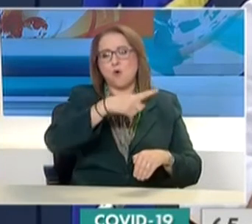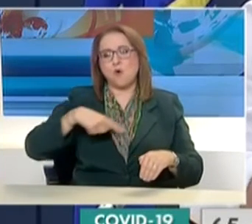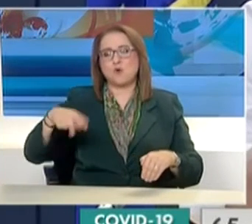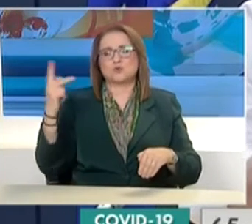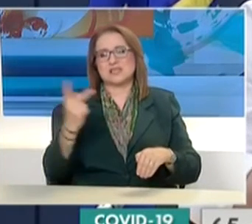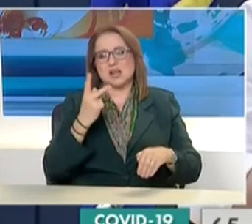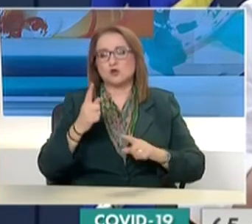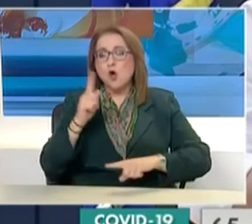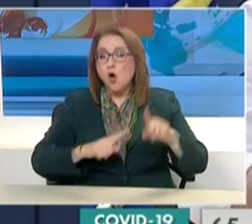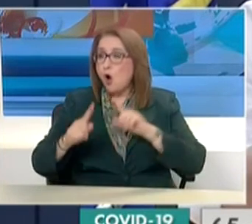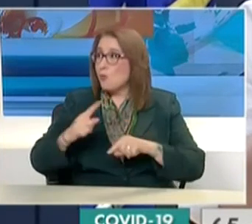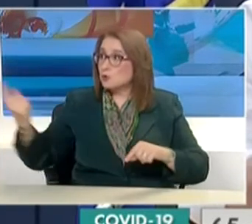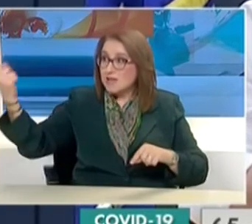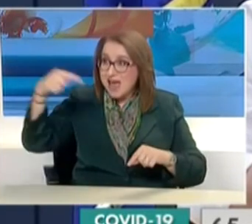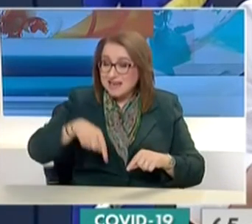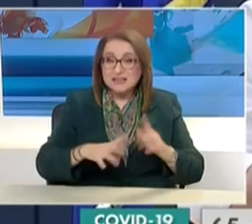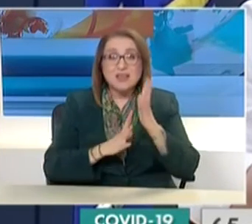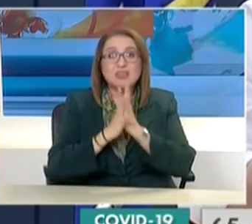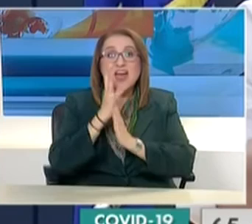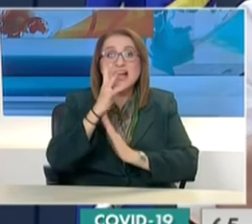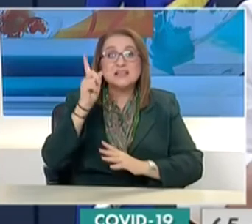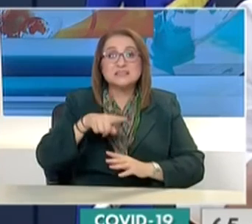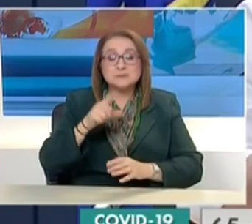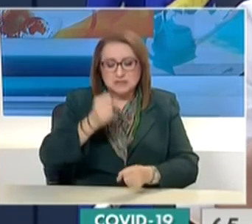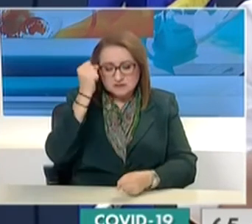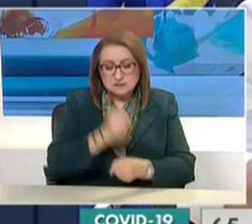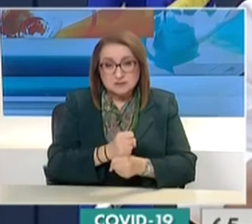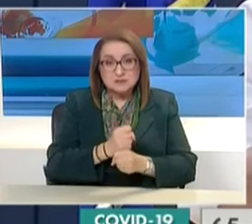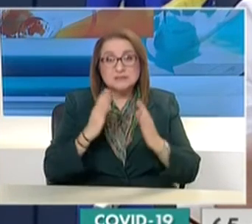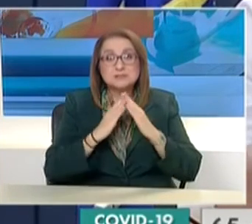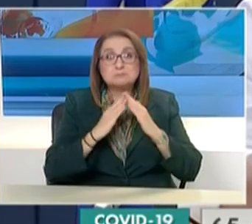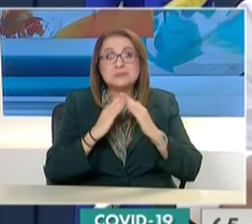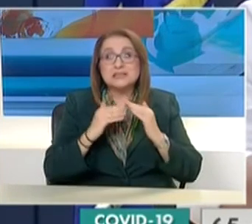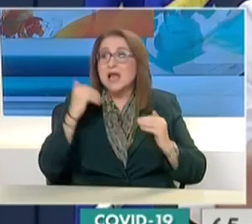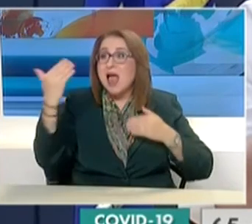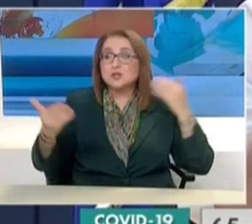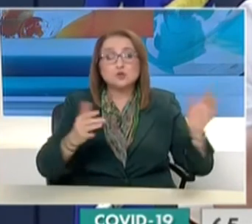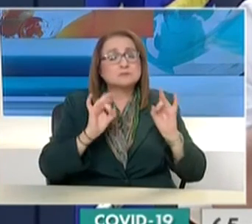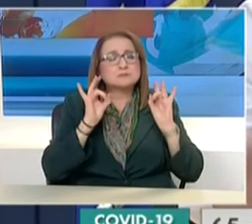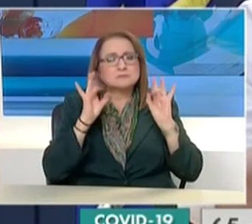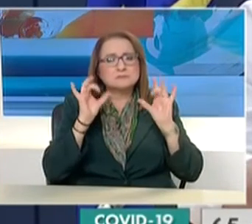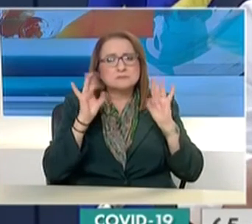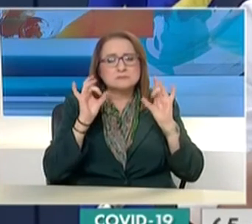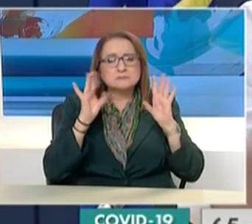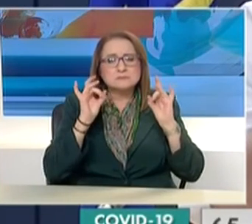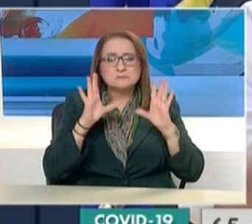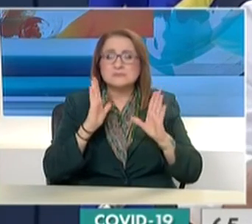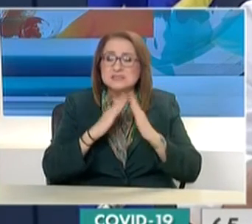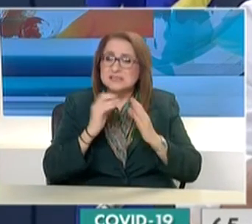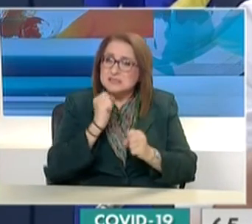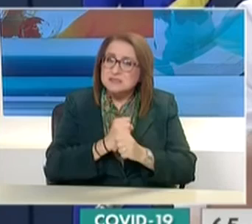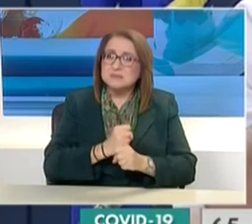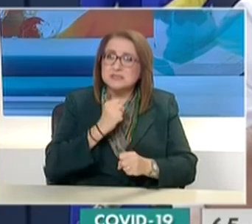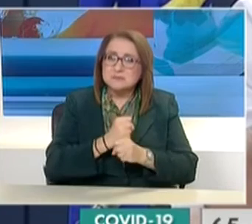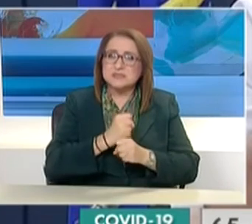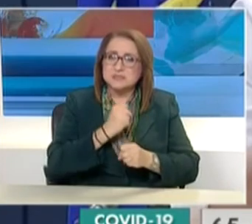Όποιος επιστρέφει 14 μέρες κάθεται στο σπίτι του, προσπαθούμε να το ξεπεράσουμε όλους με όρους